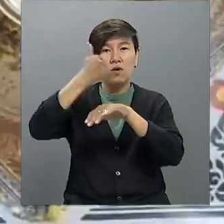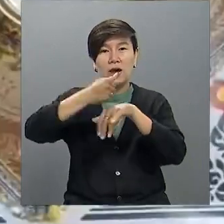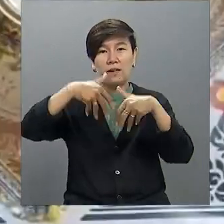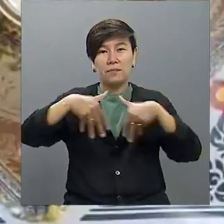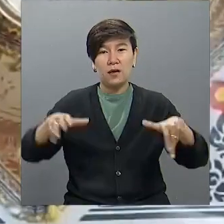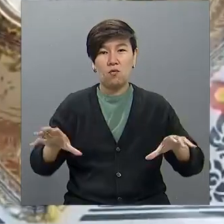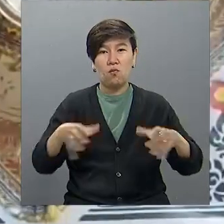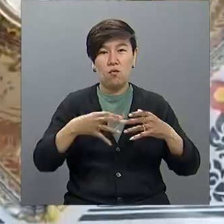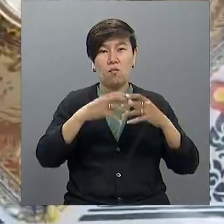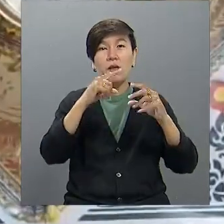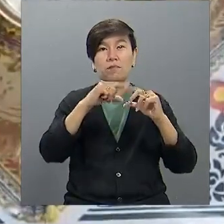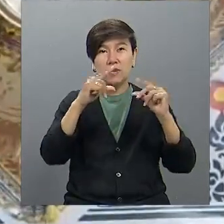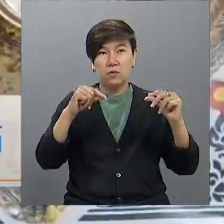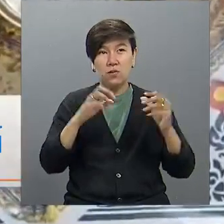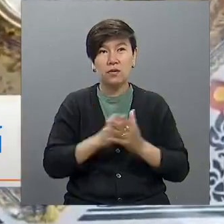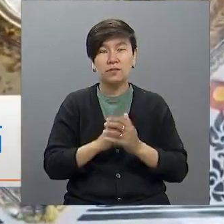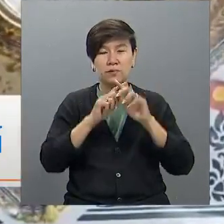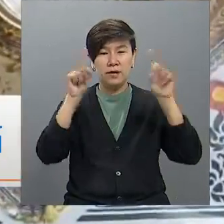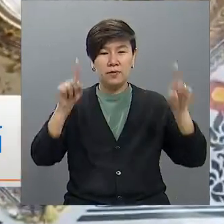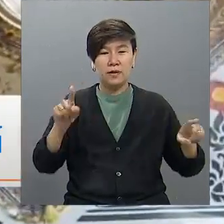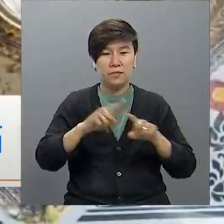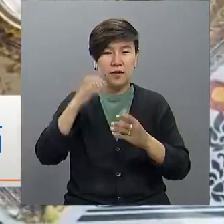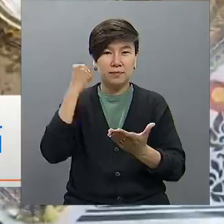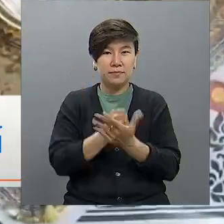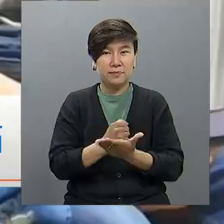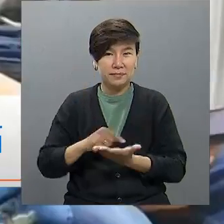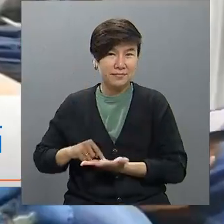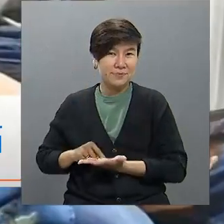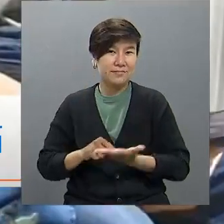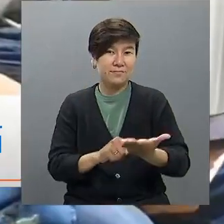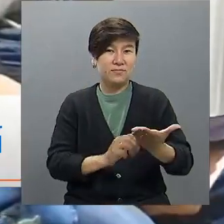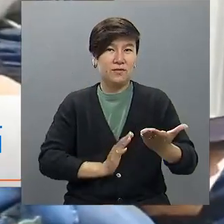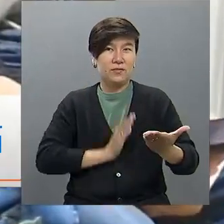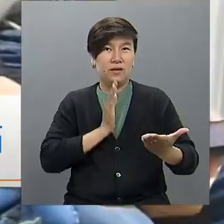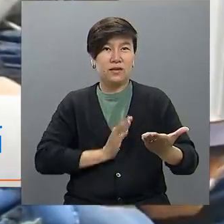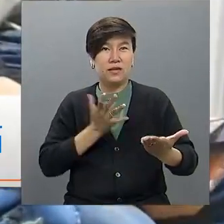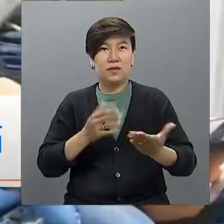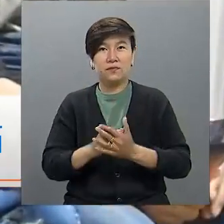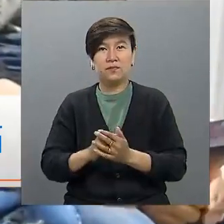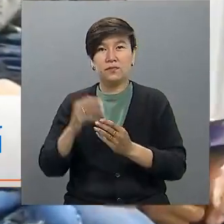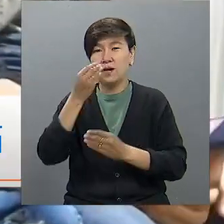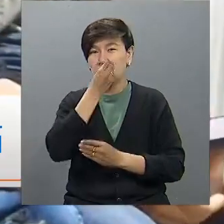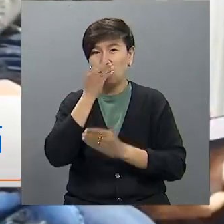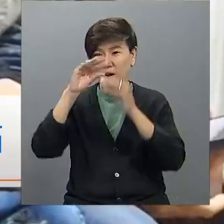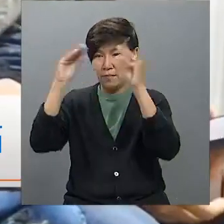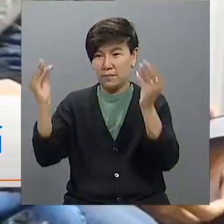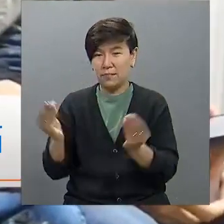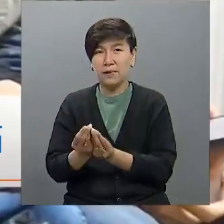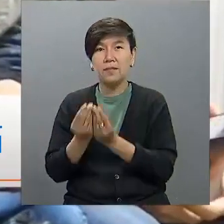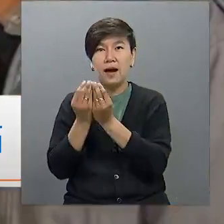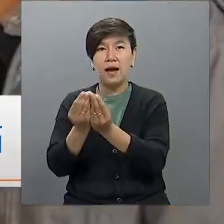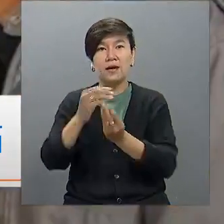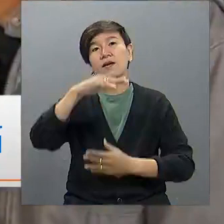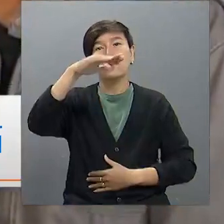รณ์มอบประกาศเกียรติคุณและพวงหรีดของสภากาชาดไทยและโรงพยาบาลเพชรบูรณ์ให้กับเด็กชายศิรวิทย์ว